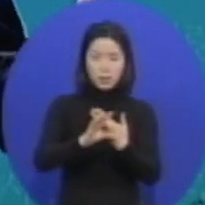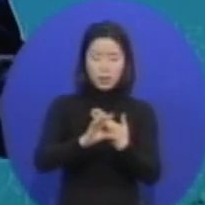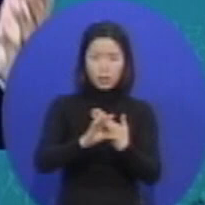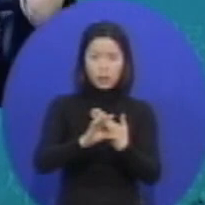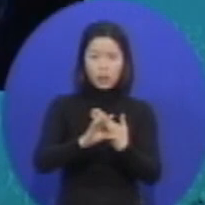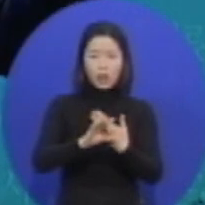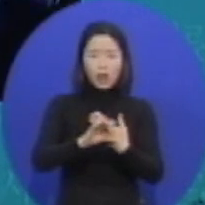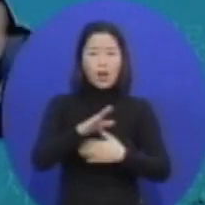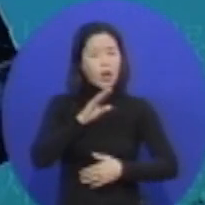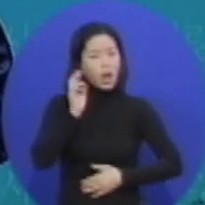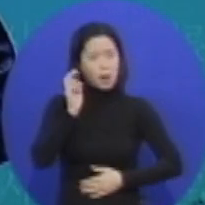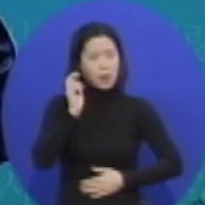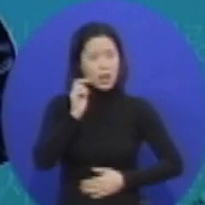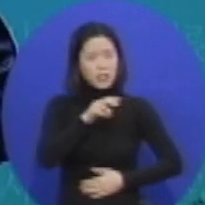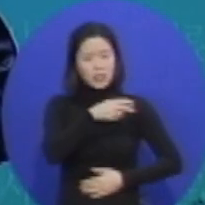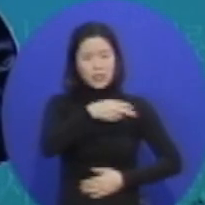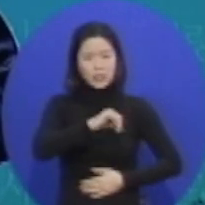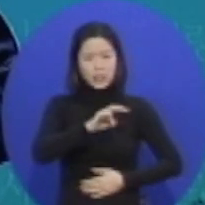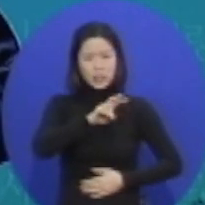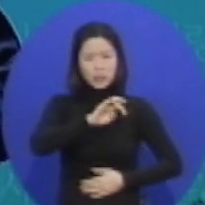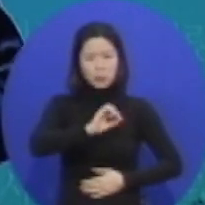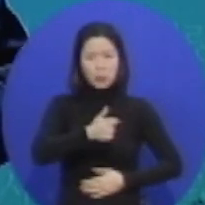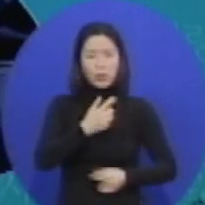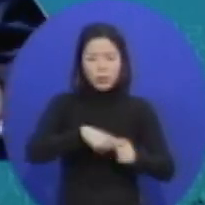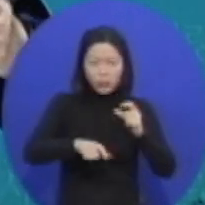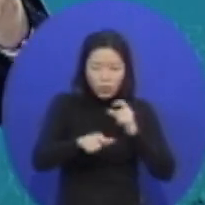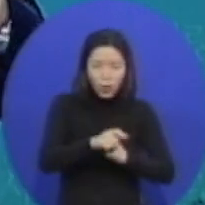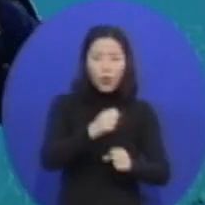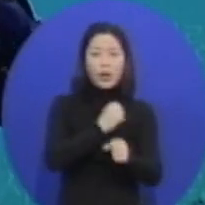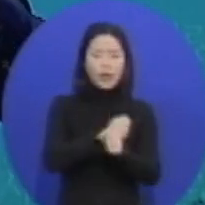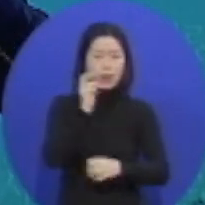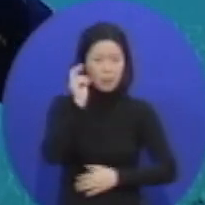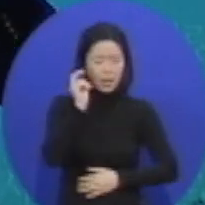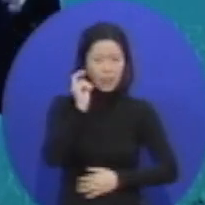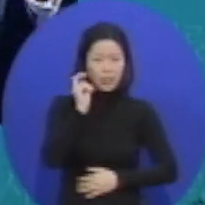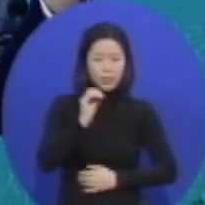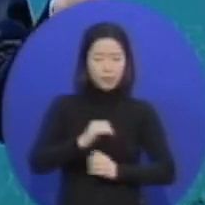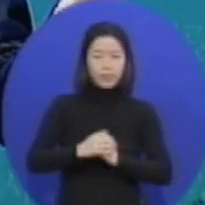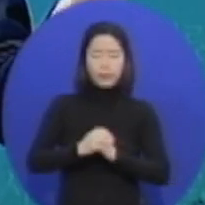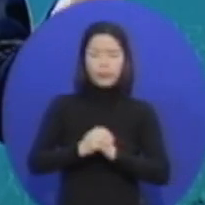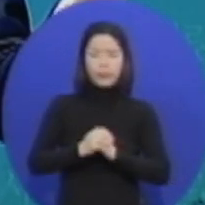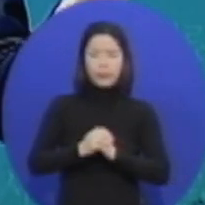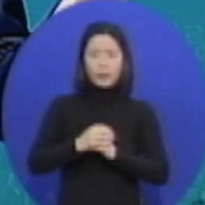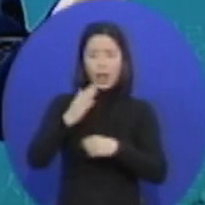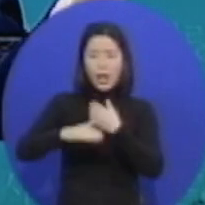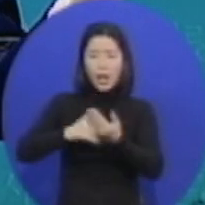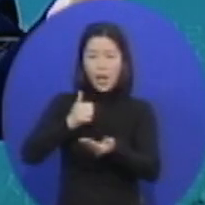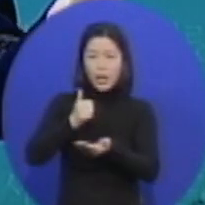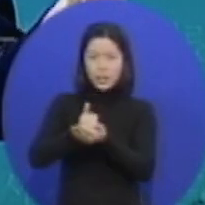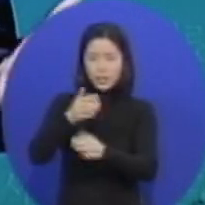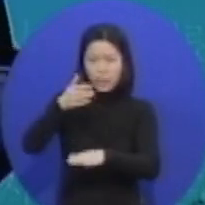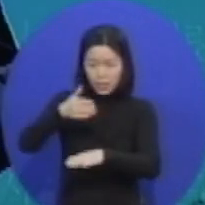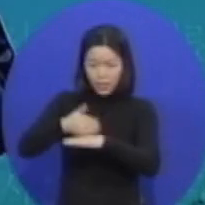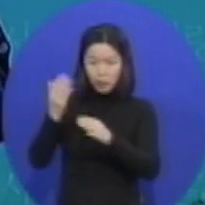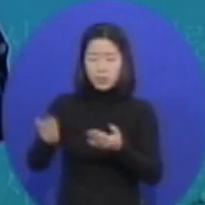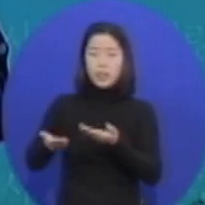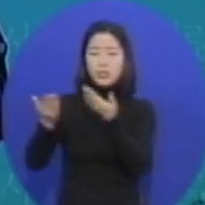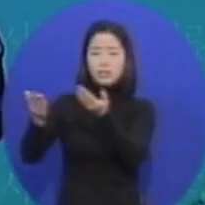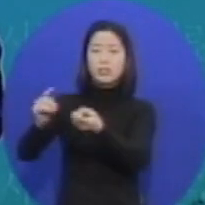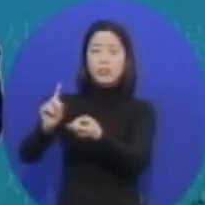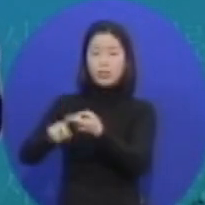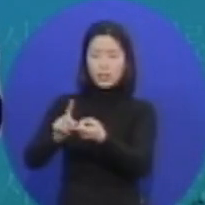시몬이 아마 더 했을 겁니다 우리가 하나님께 감사드리는 것에 대해서 2